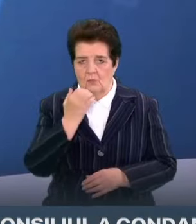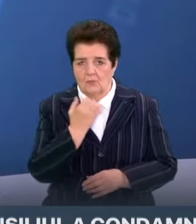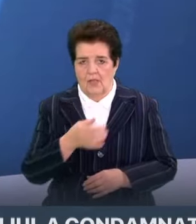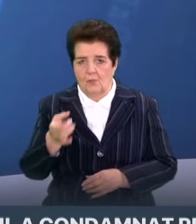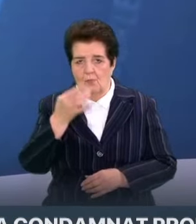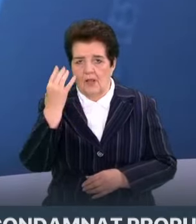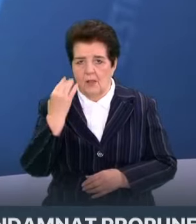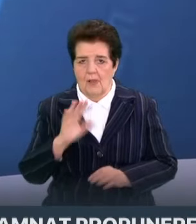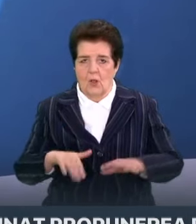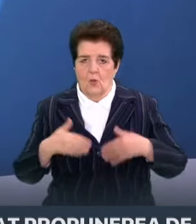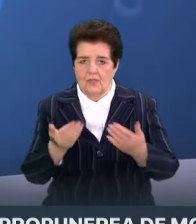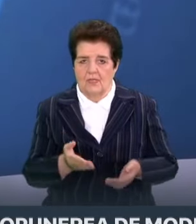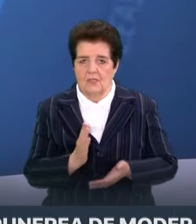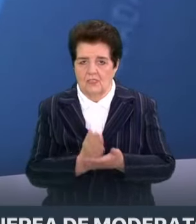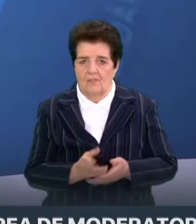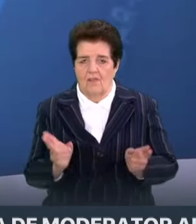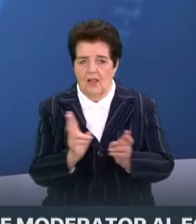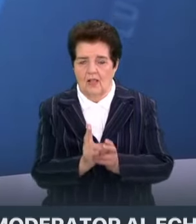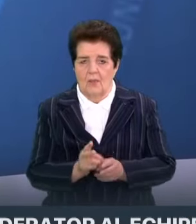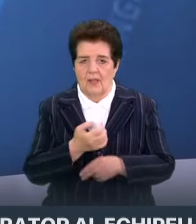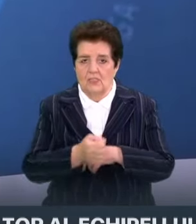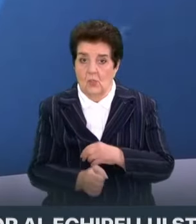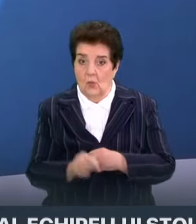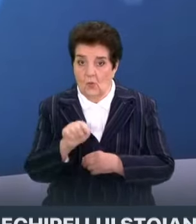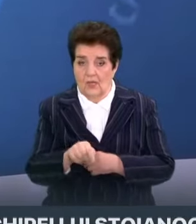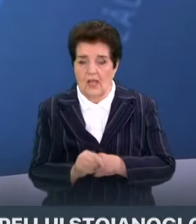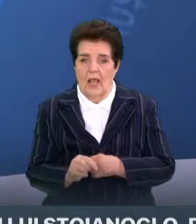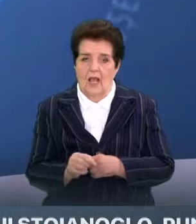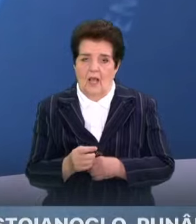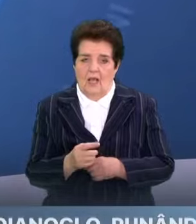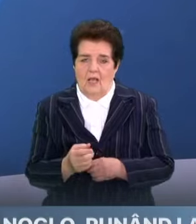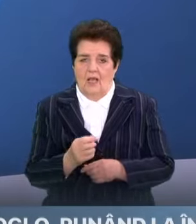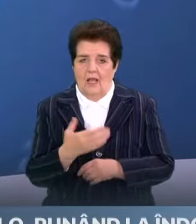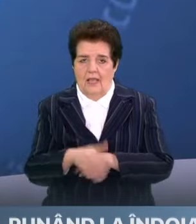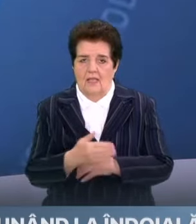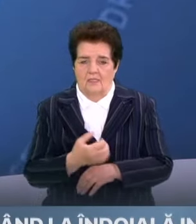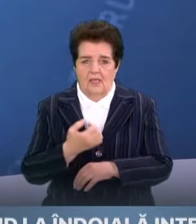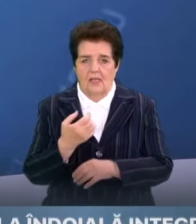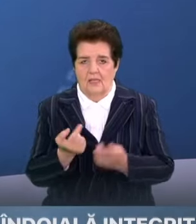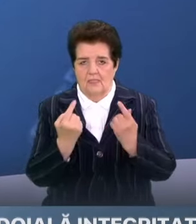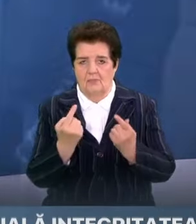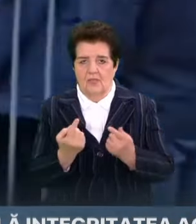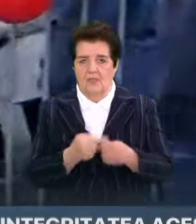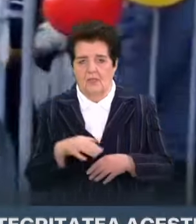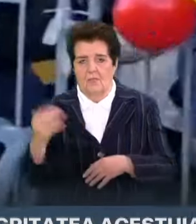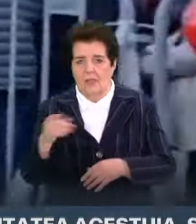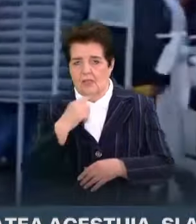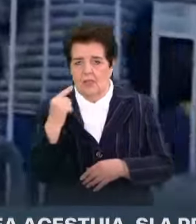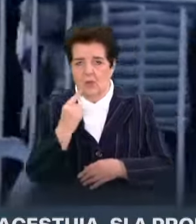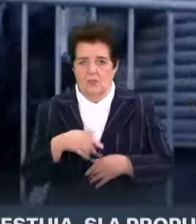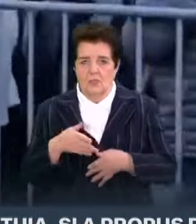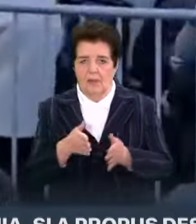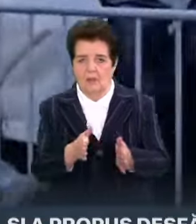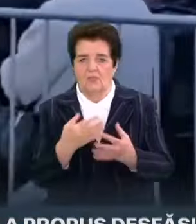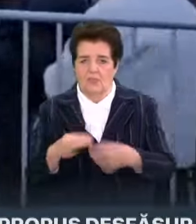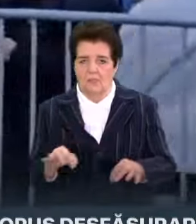Republica Moldova continuă să facă față presiunilor externe semnificative, în special din partea Rusiei, menținându-și parcursul democratic